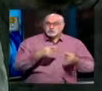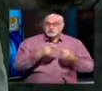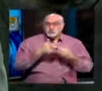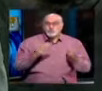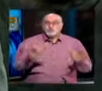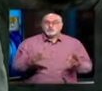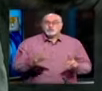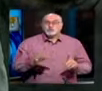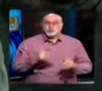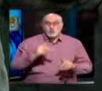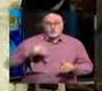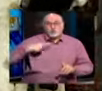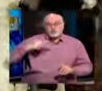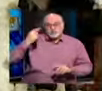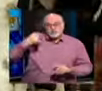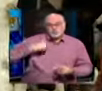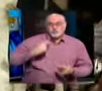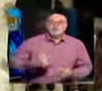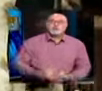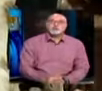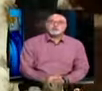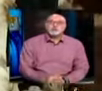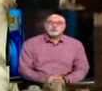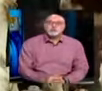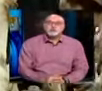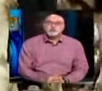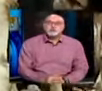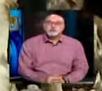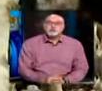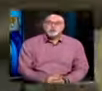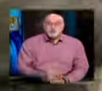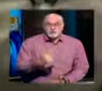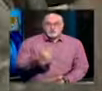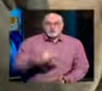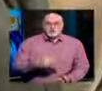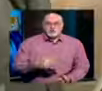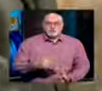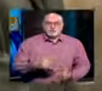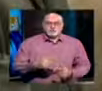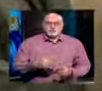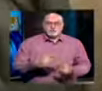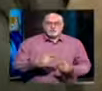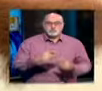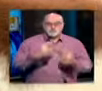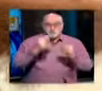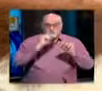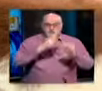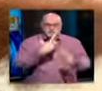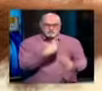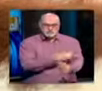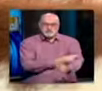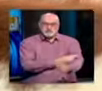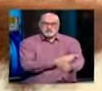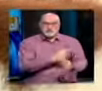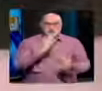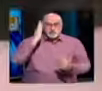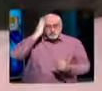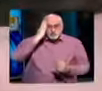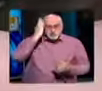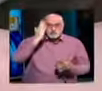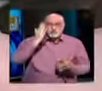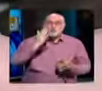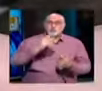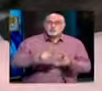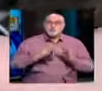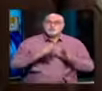وحاجة مليحة المواطن الموال. الالتزام بالإجراءات الاحترازية وتلقيح رؤوس الأبقار ساهم بشكل كبير